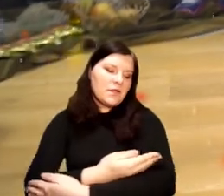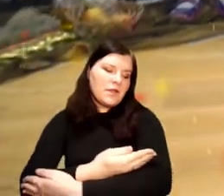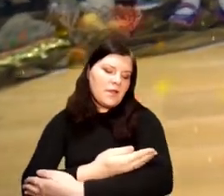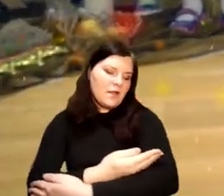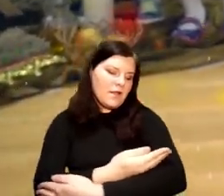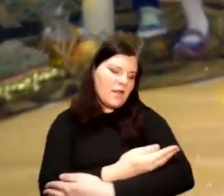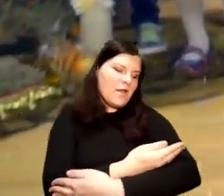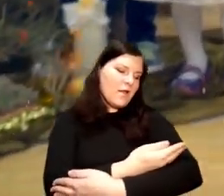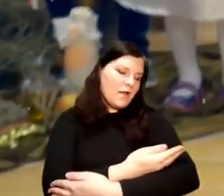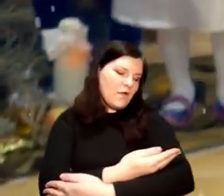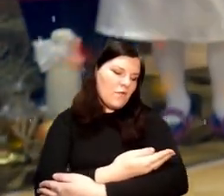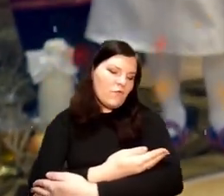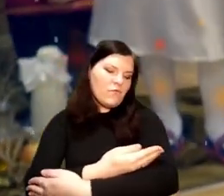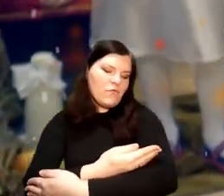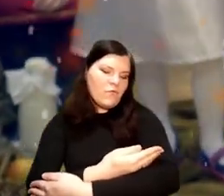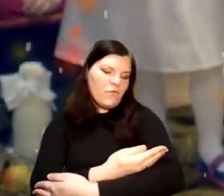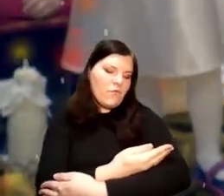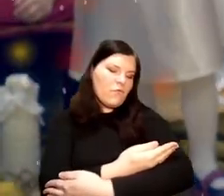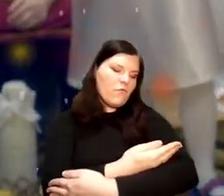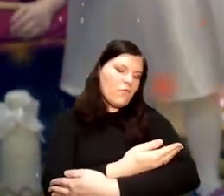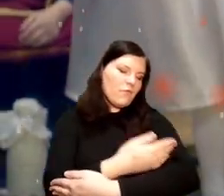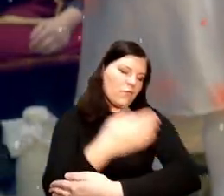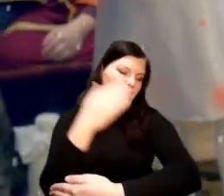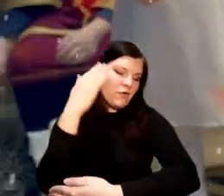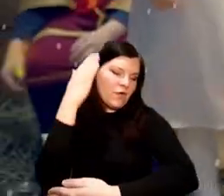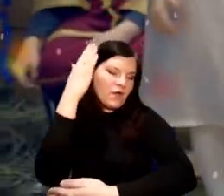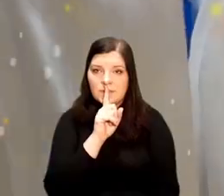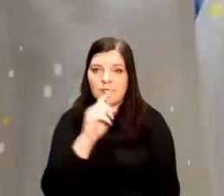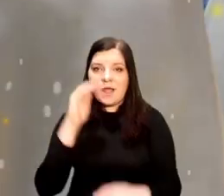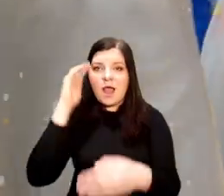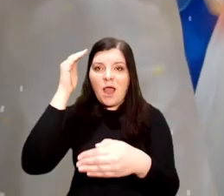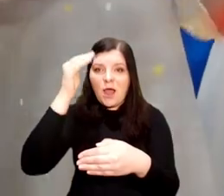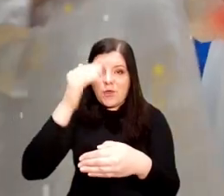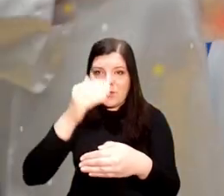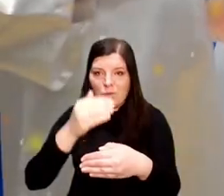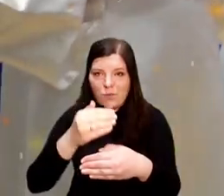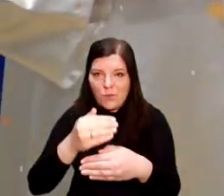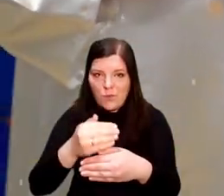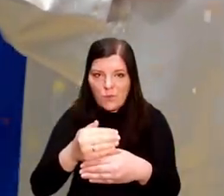migały między innymi piosenki, a w planach już kolejne migające wydarzenia.